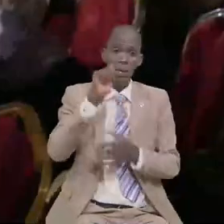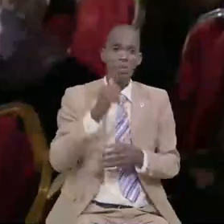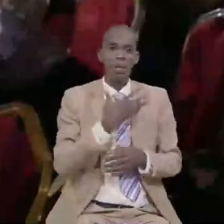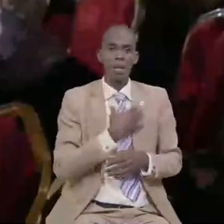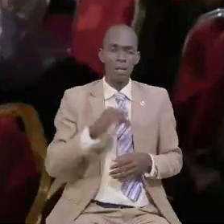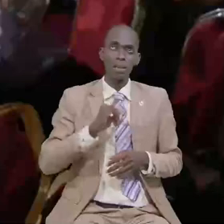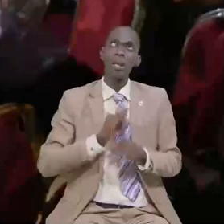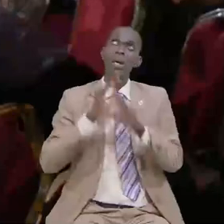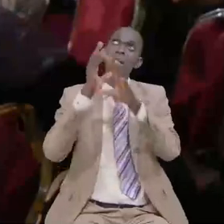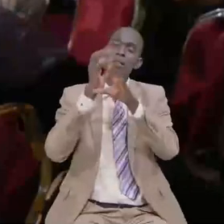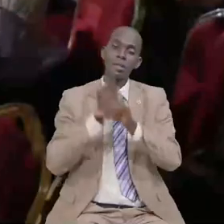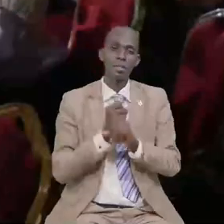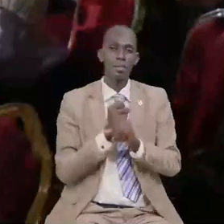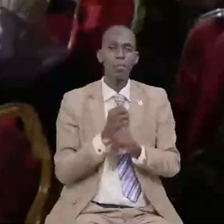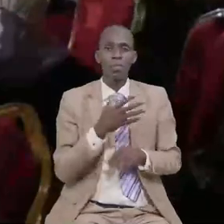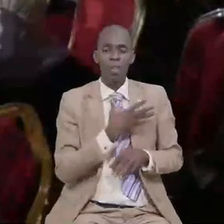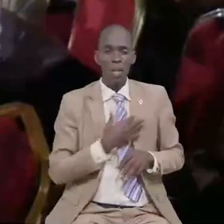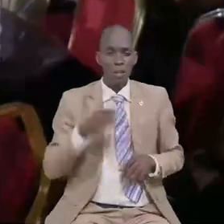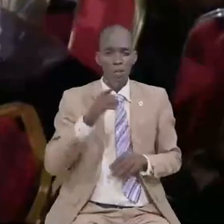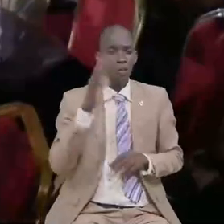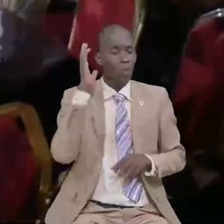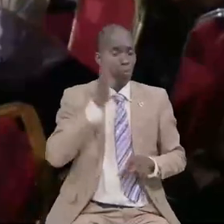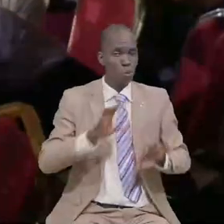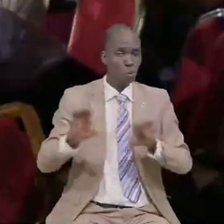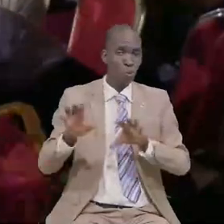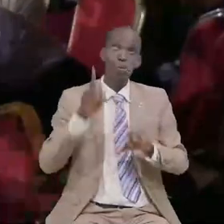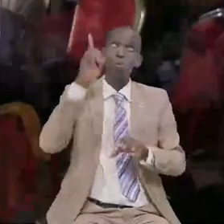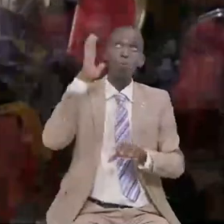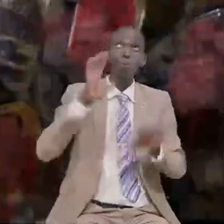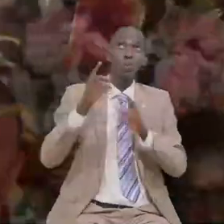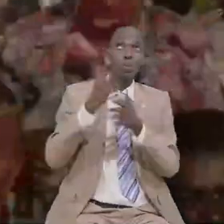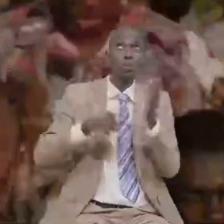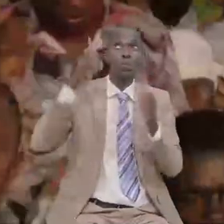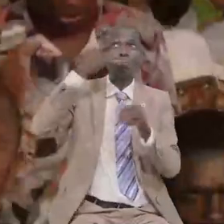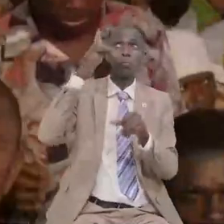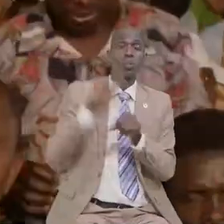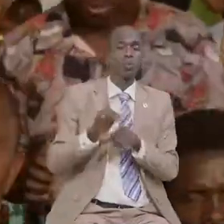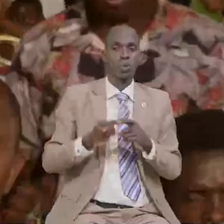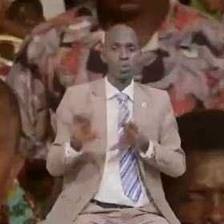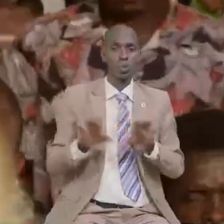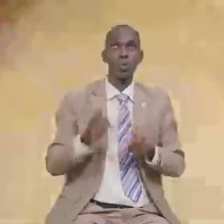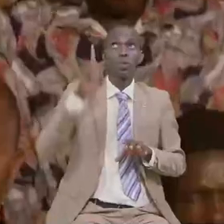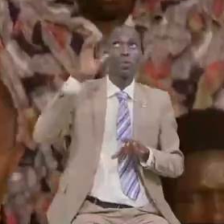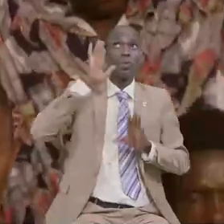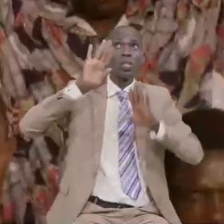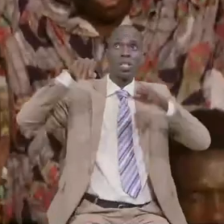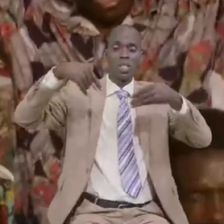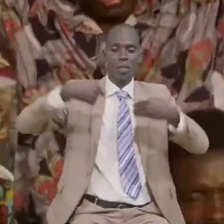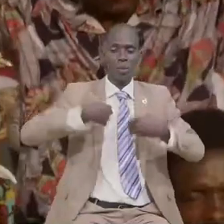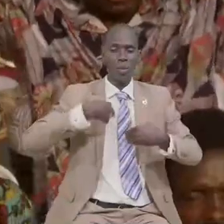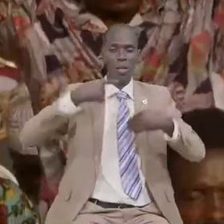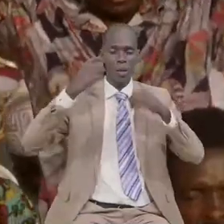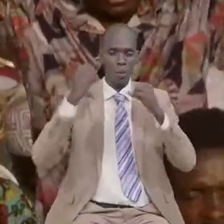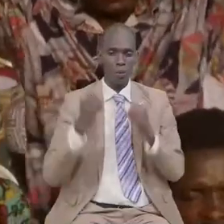reçois. Et tu vas faire ce que tu as dit que tu feras. Tu me donneras le pouvoir,